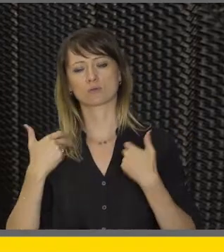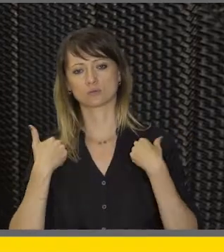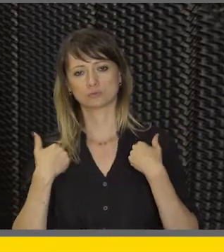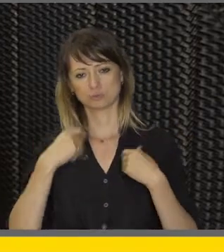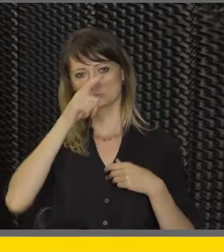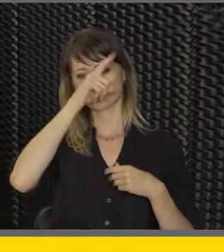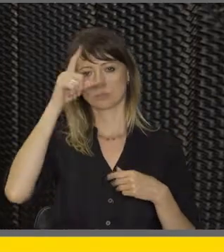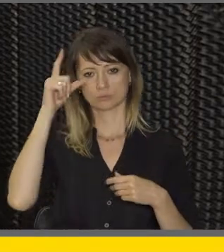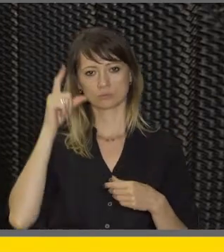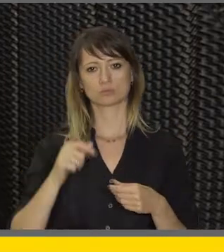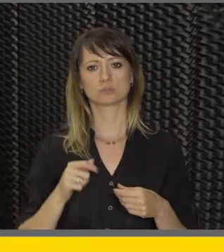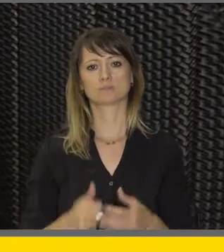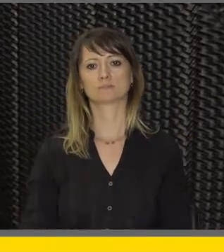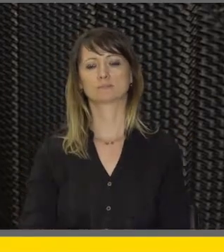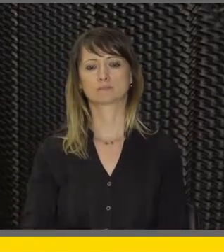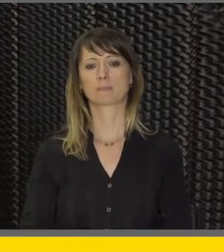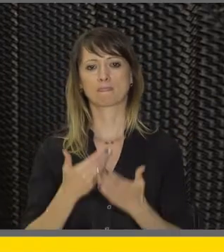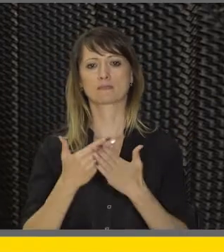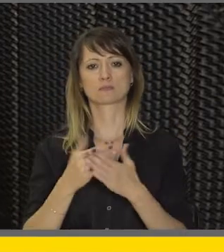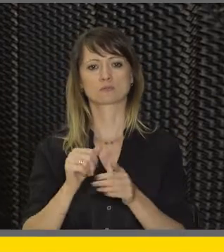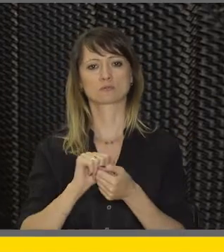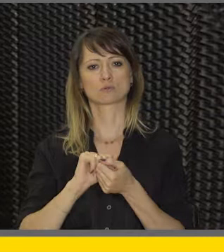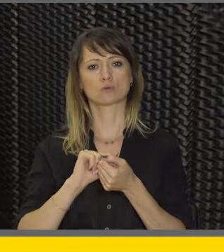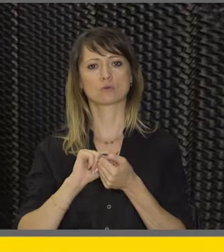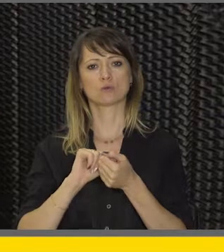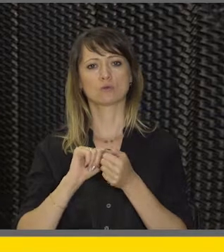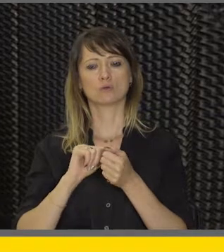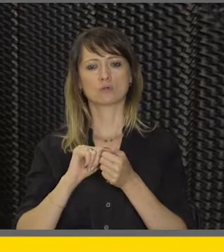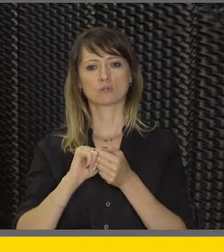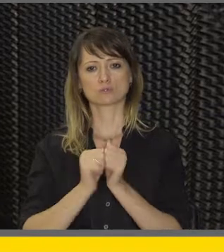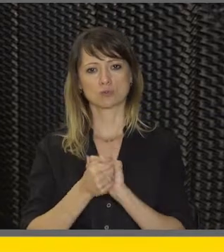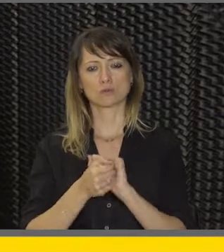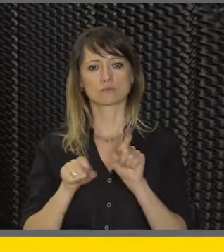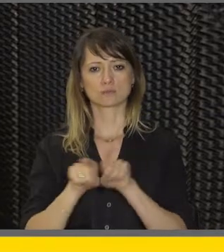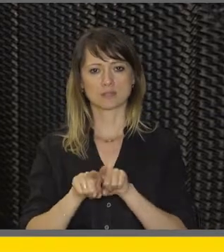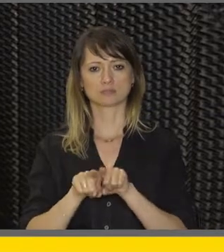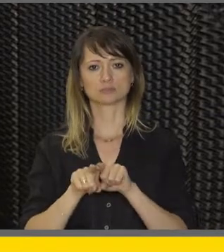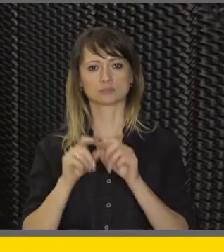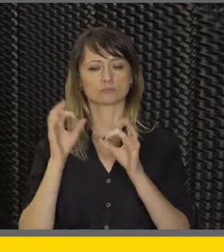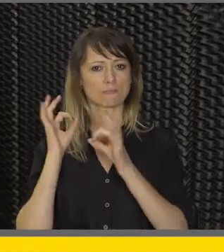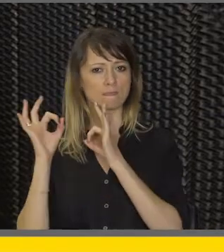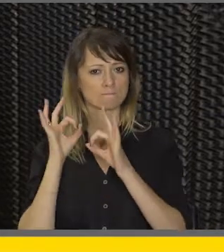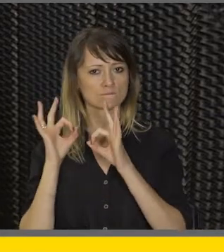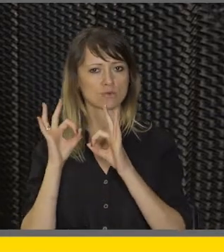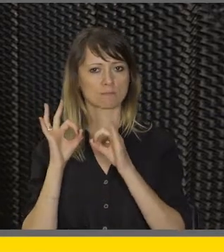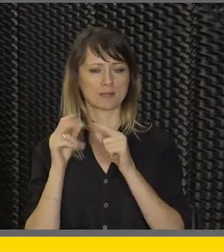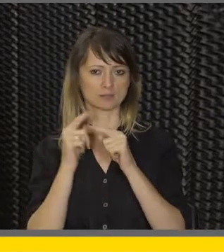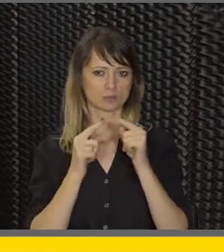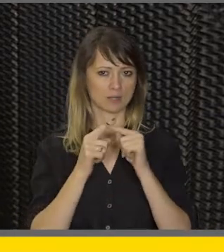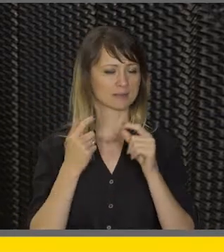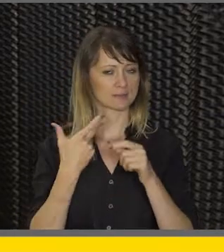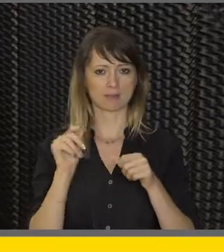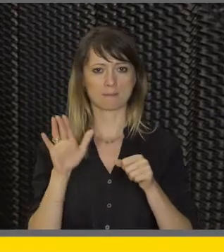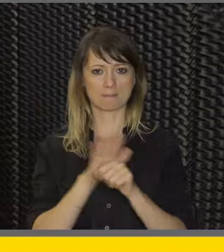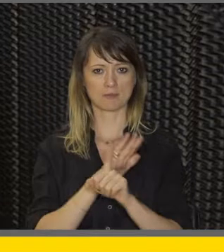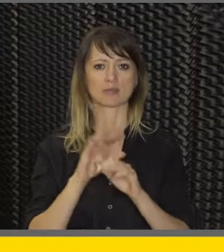ich następstwa. A więc są też dane szczątkowe, tak jak mówię, nie są pełne, dotyczące tego, jak zielona gospodarka